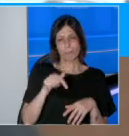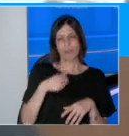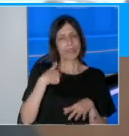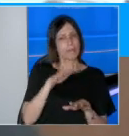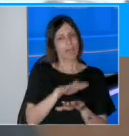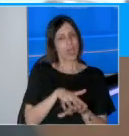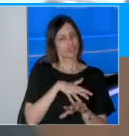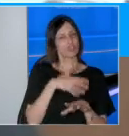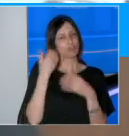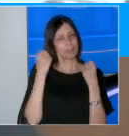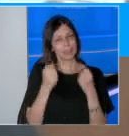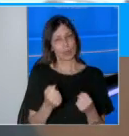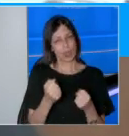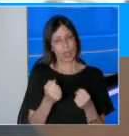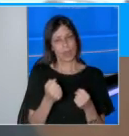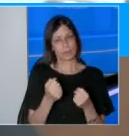מרגיש בטוח